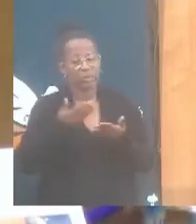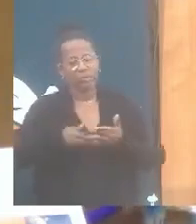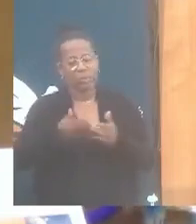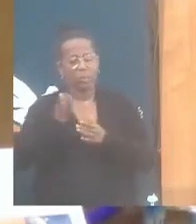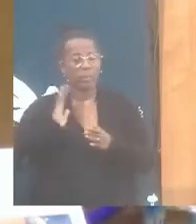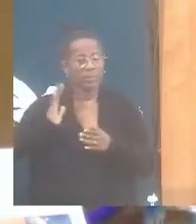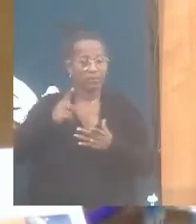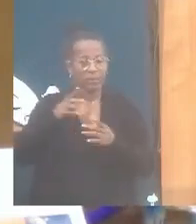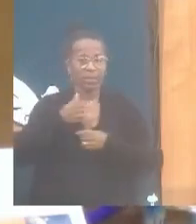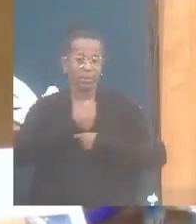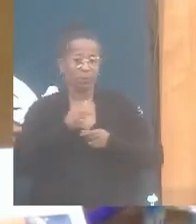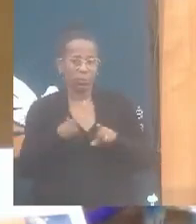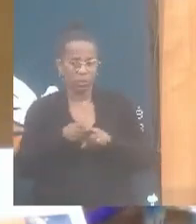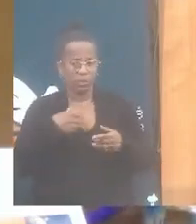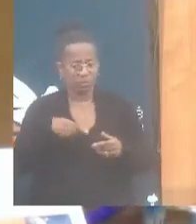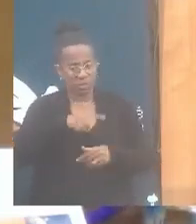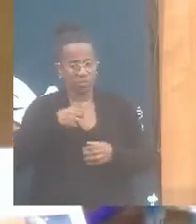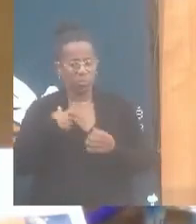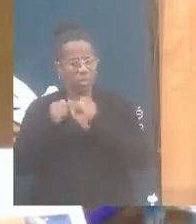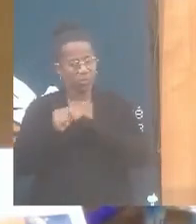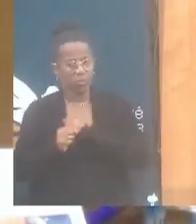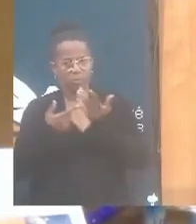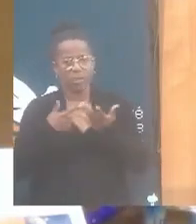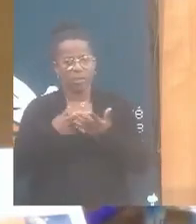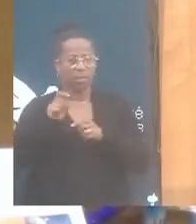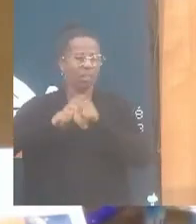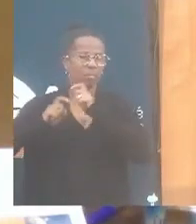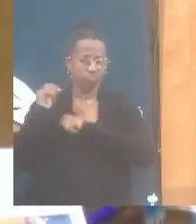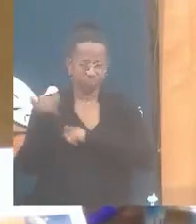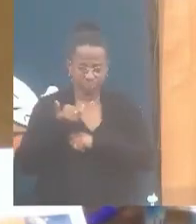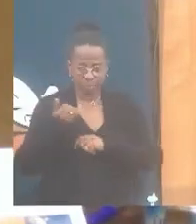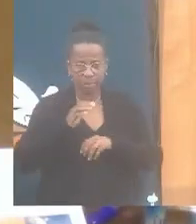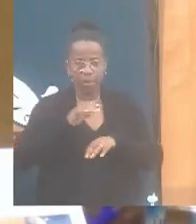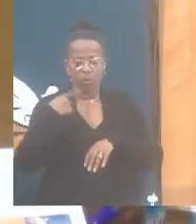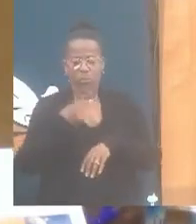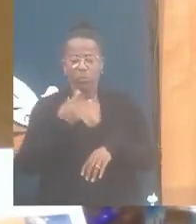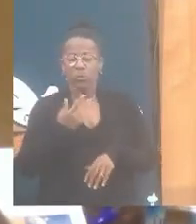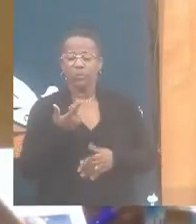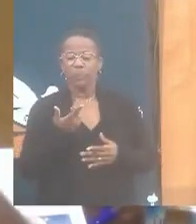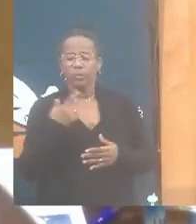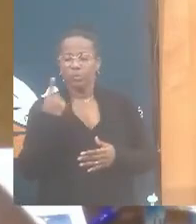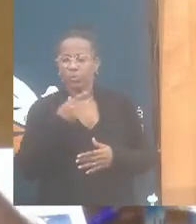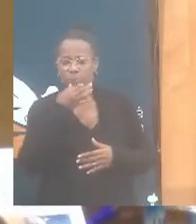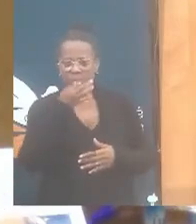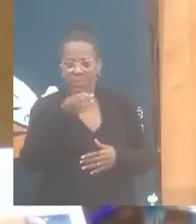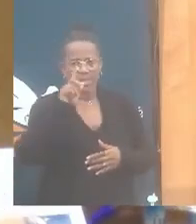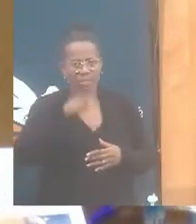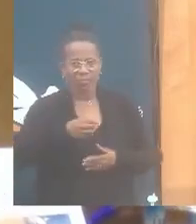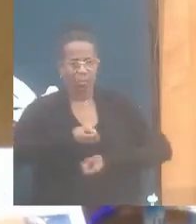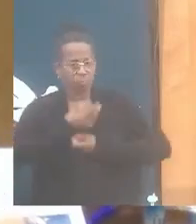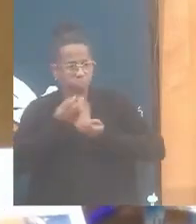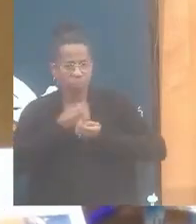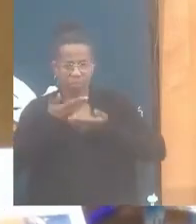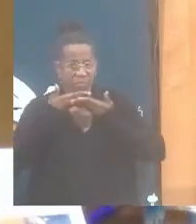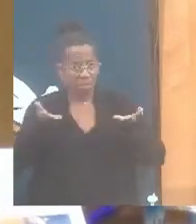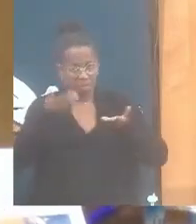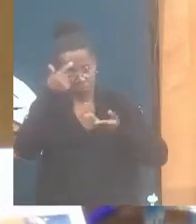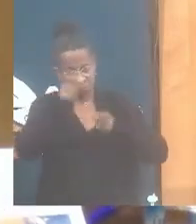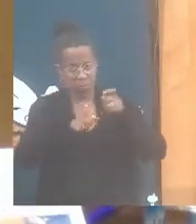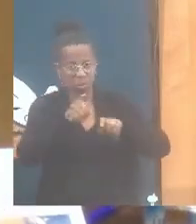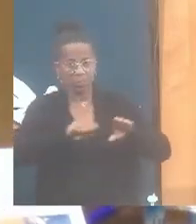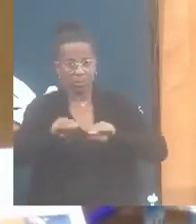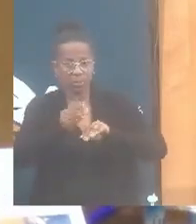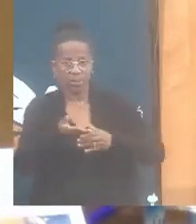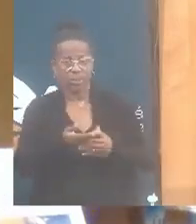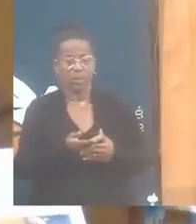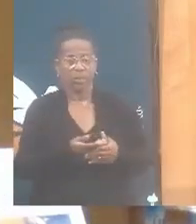Ça dit qu'on assume. Et c'est pour ça que nous l'avons toujours dit, nous devons parler vrai au peuple martiniquais.